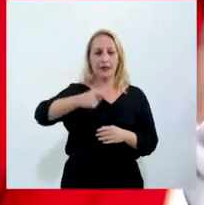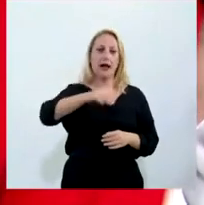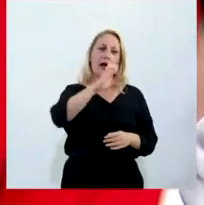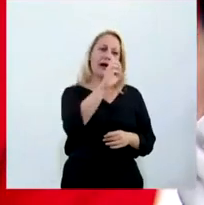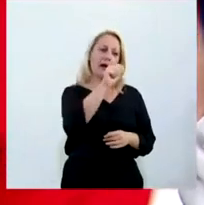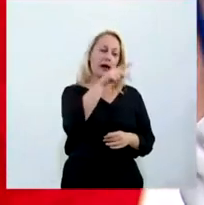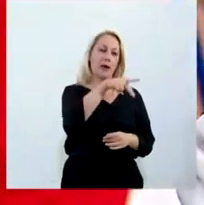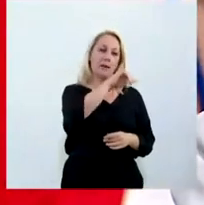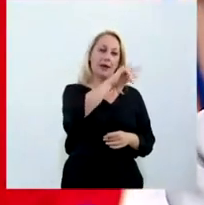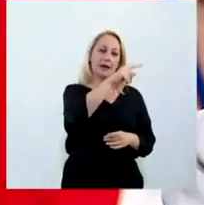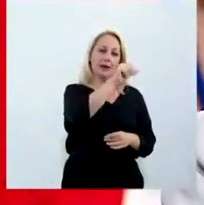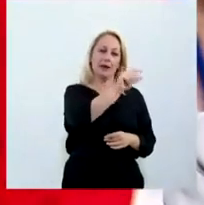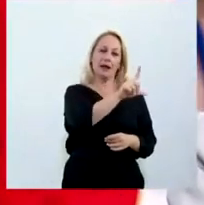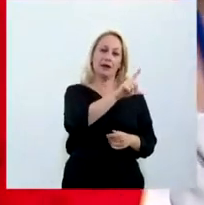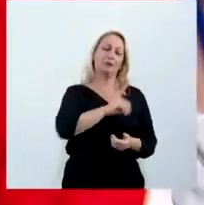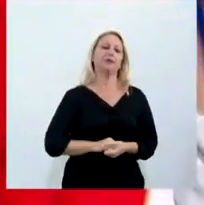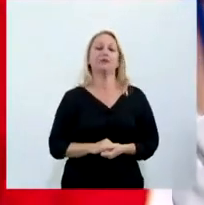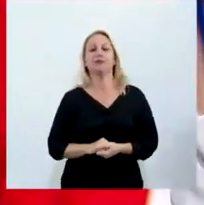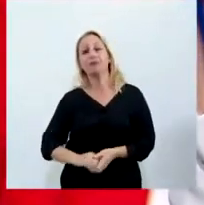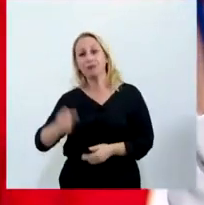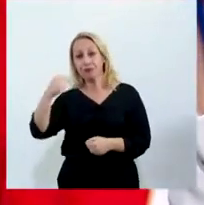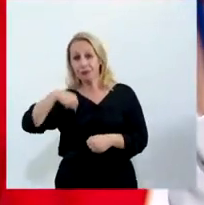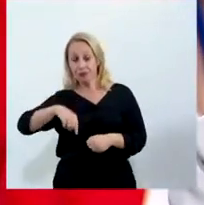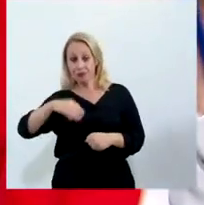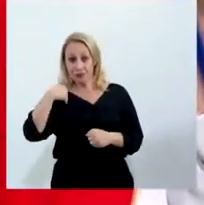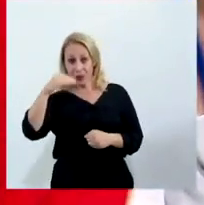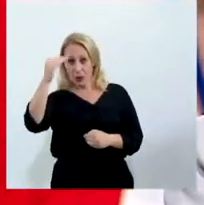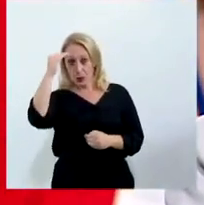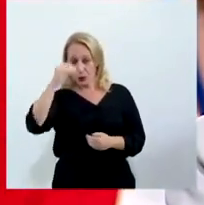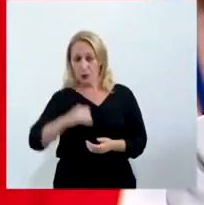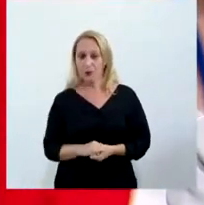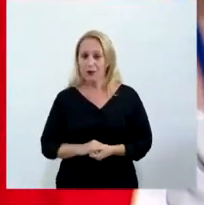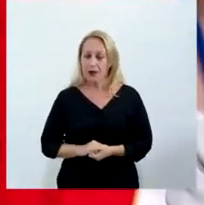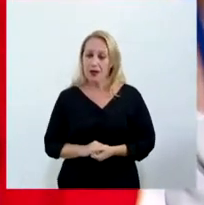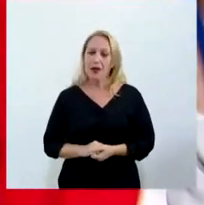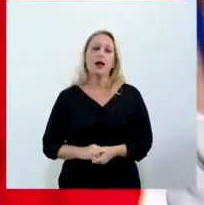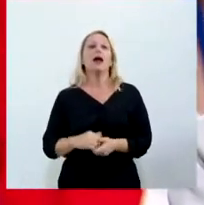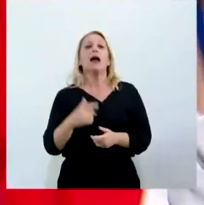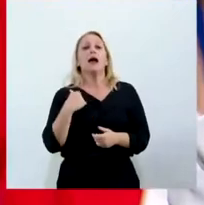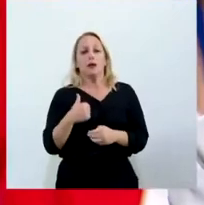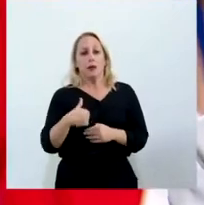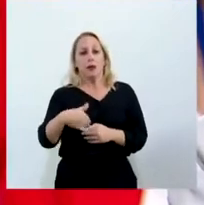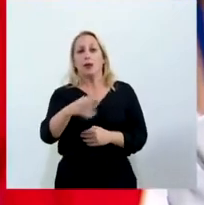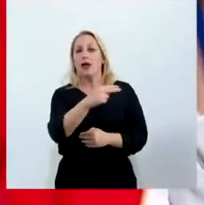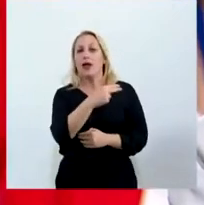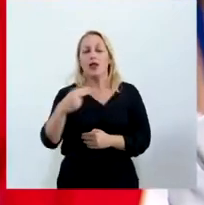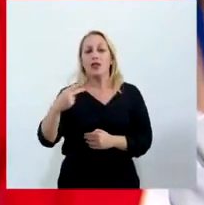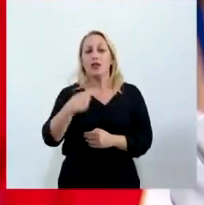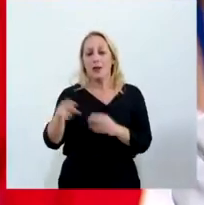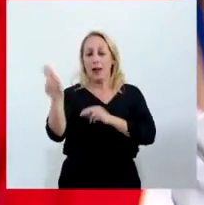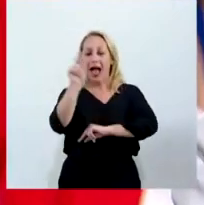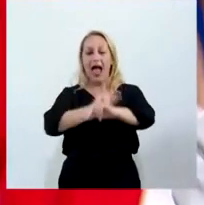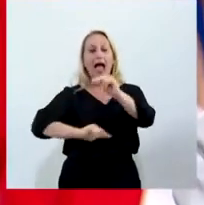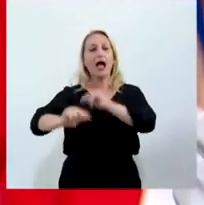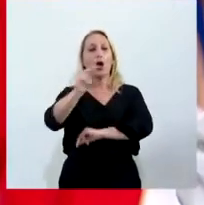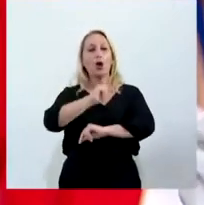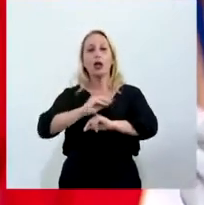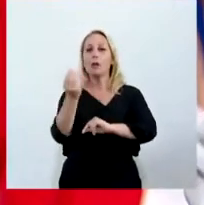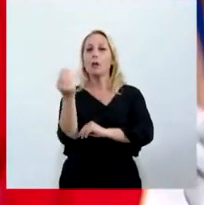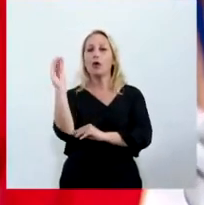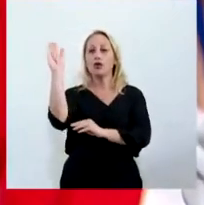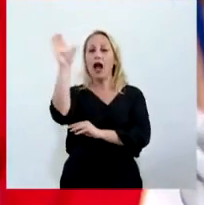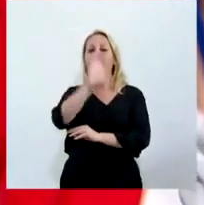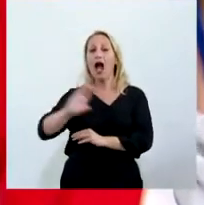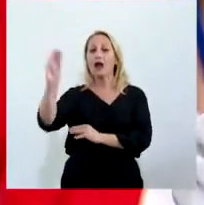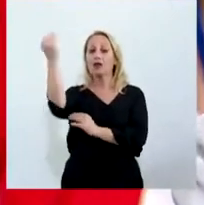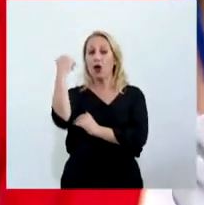Καλό μεσημέρι, κύριε Πρόεδρε. Θα ήθελα να σας ρωτήσω αν σκοπεύετε να αλλάξετε το σύστημα εκλογής των ευρωβουλευτών και να